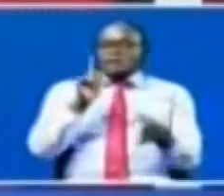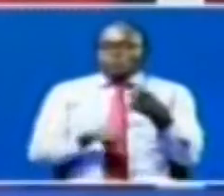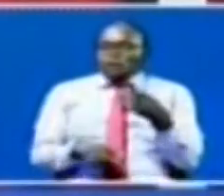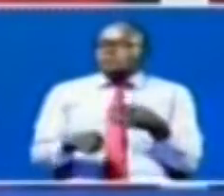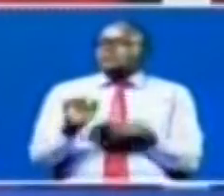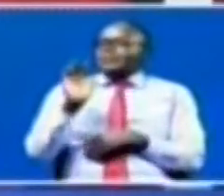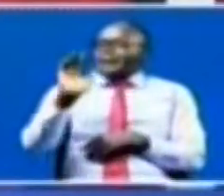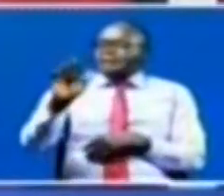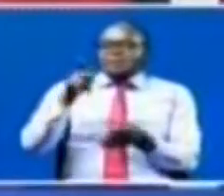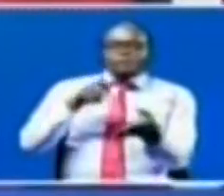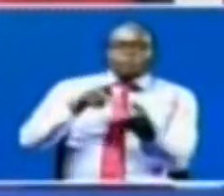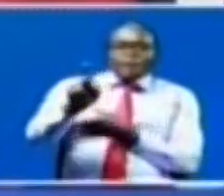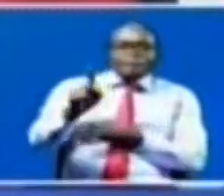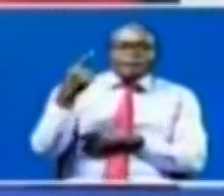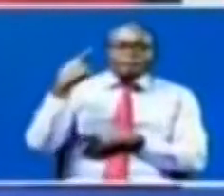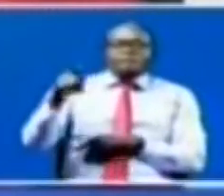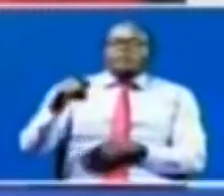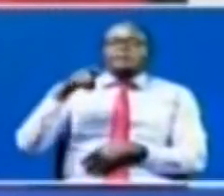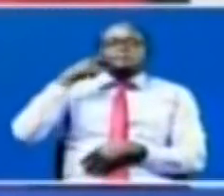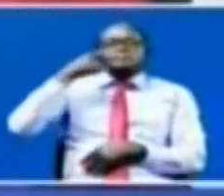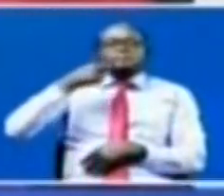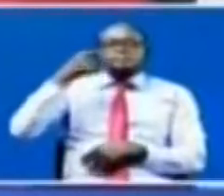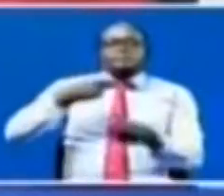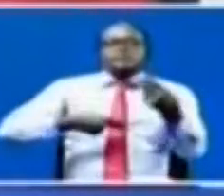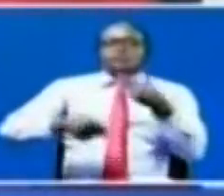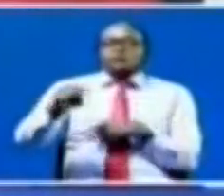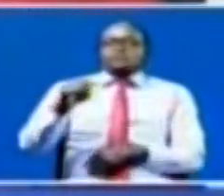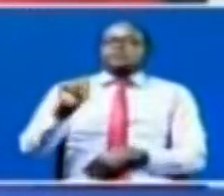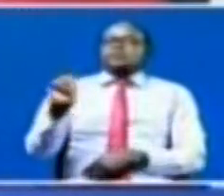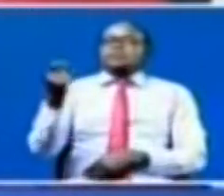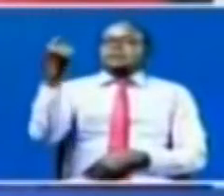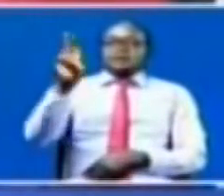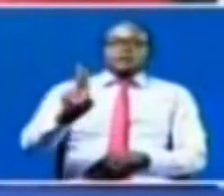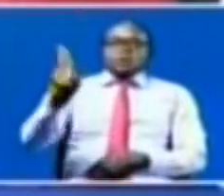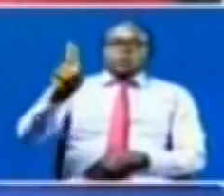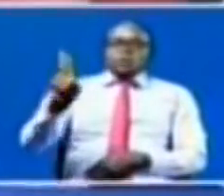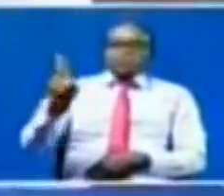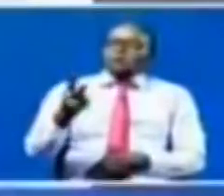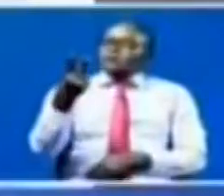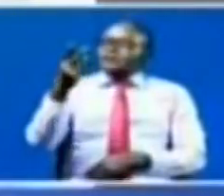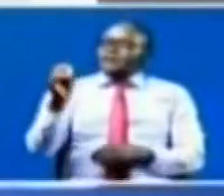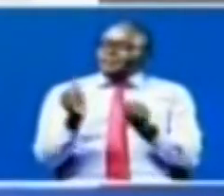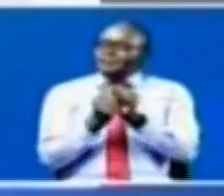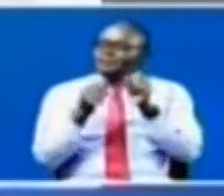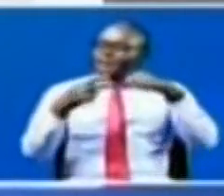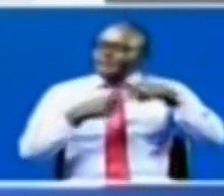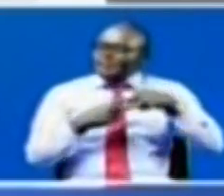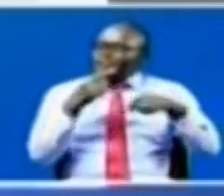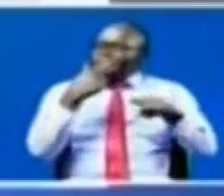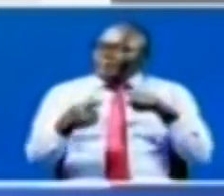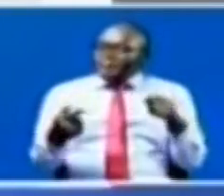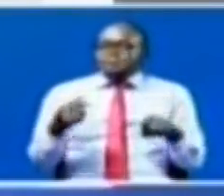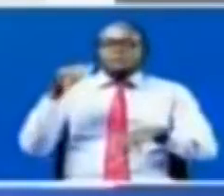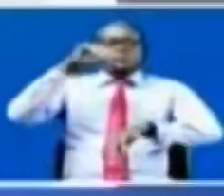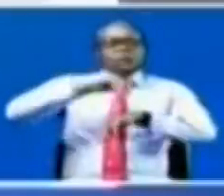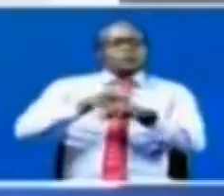been seeking payment for chewing gums he sold to President Uhuru Kenyatta way back in 2017, but is yet